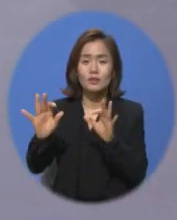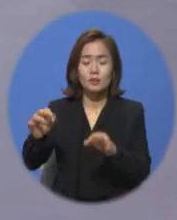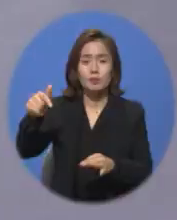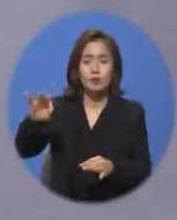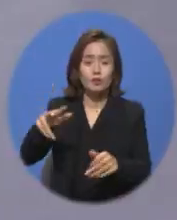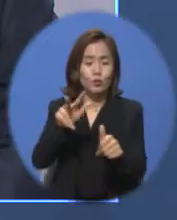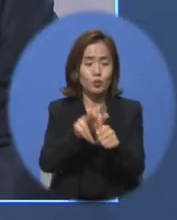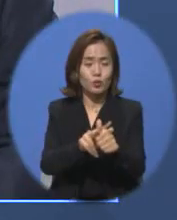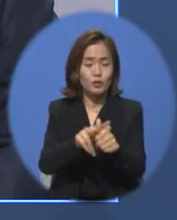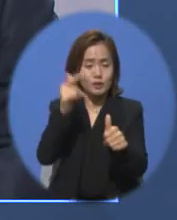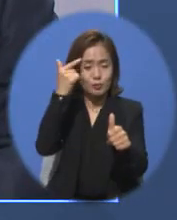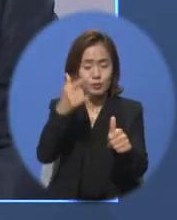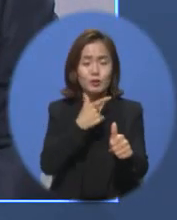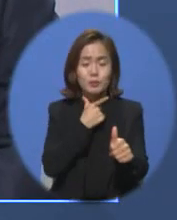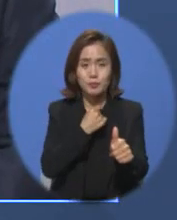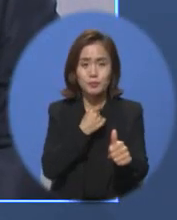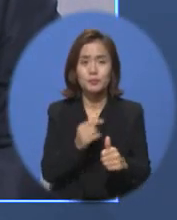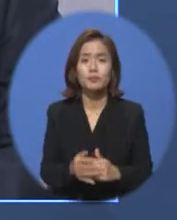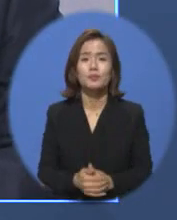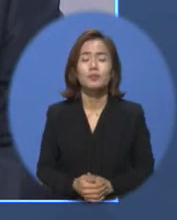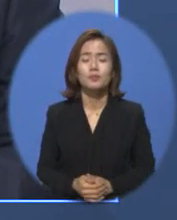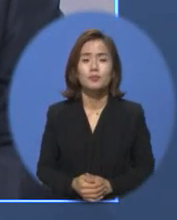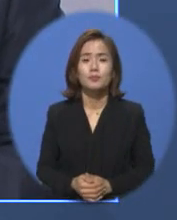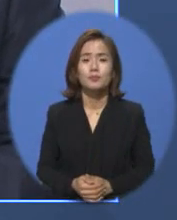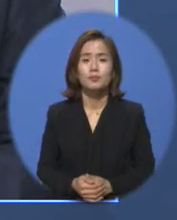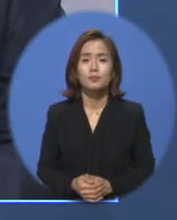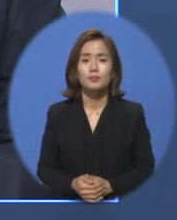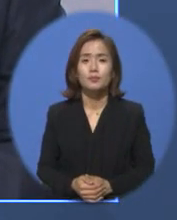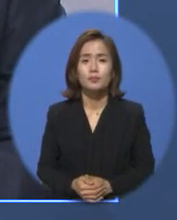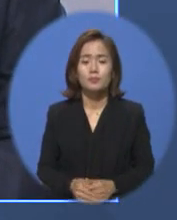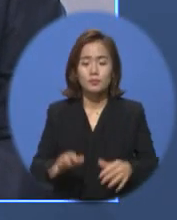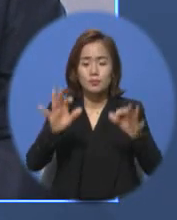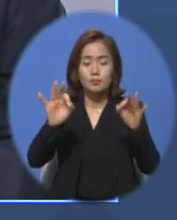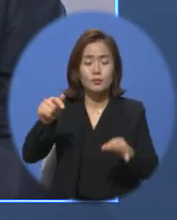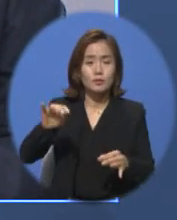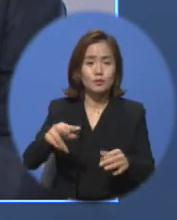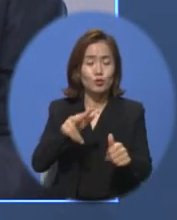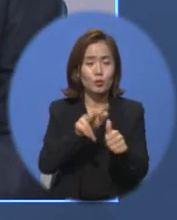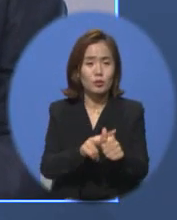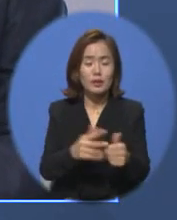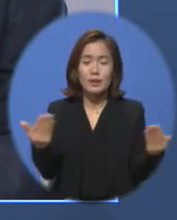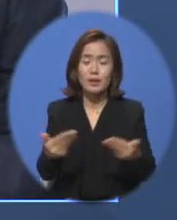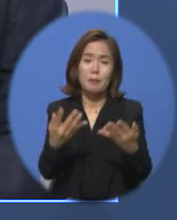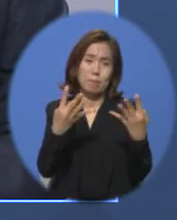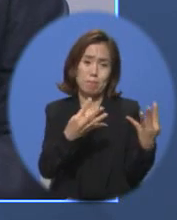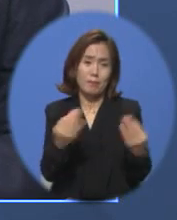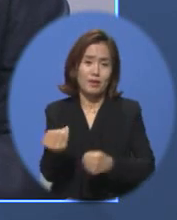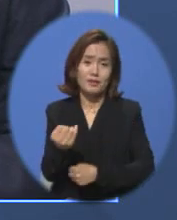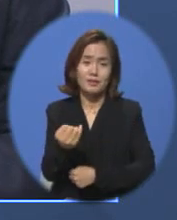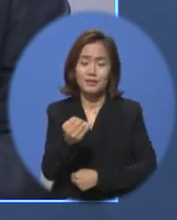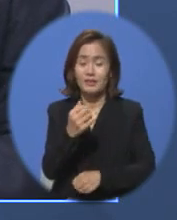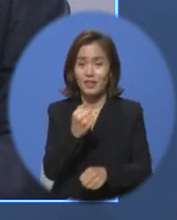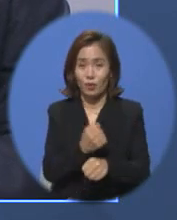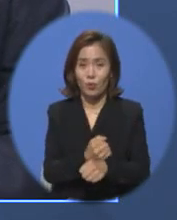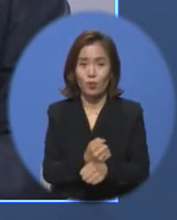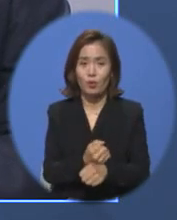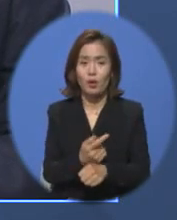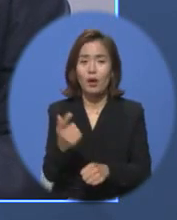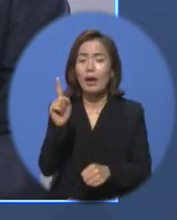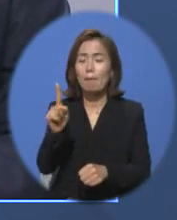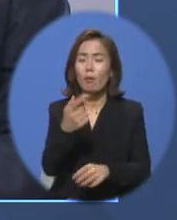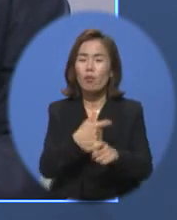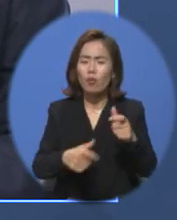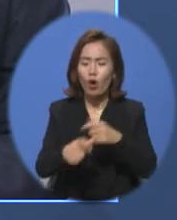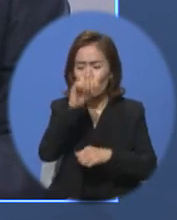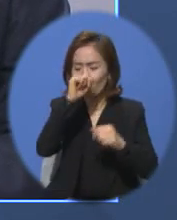생각합니다. 김병렬후보님께질문하나드리겠습니다. 김병렬후보님, 많은일을해오셨다고말씀하셨습니다.